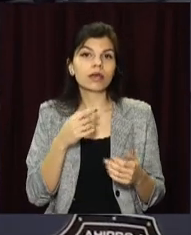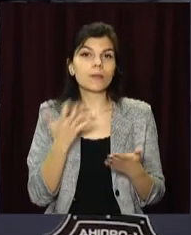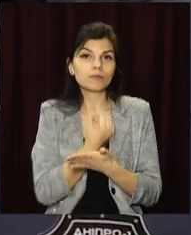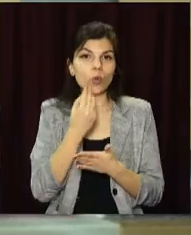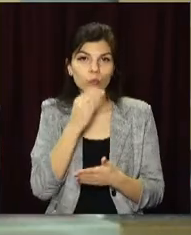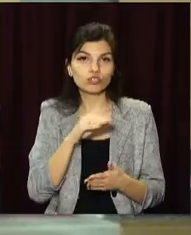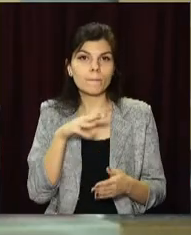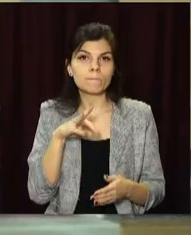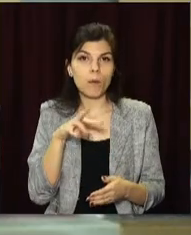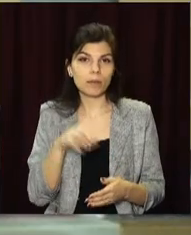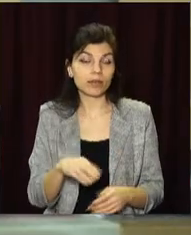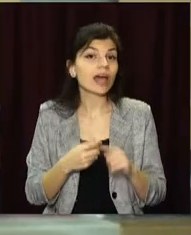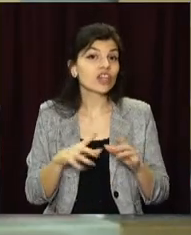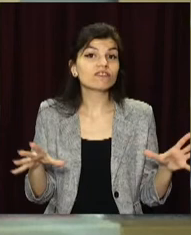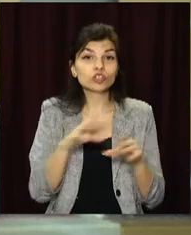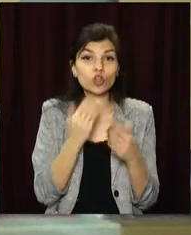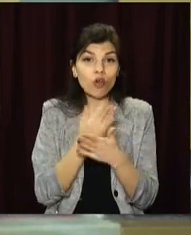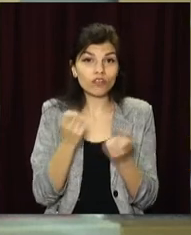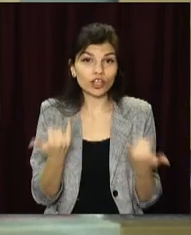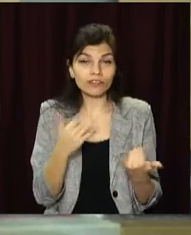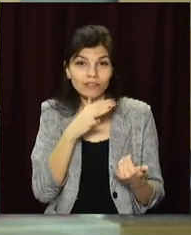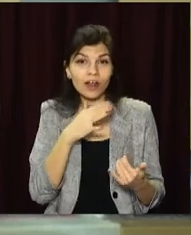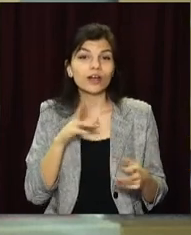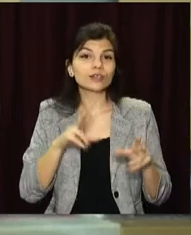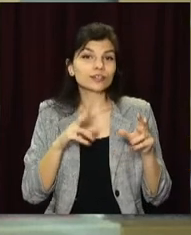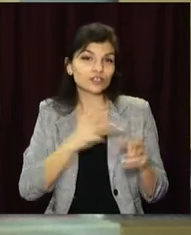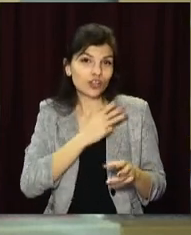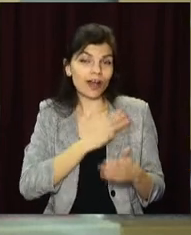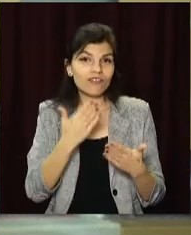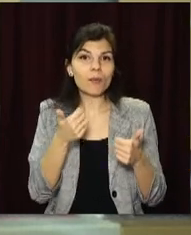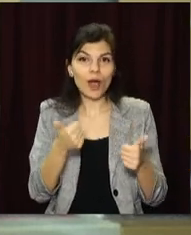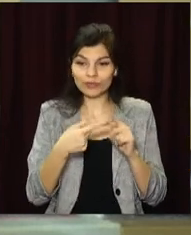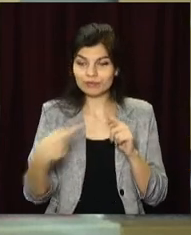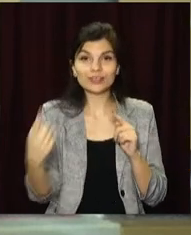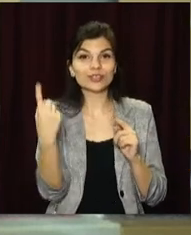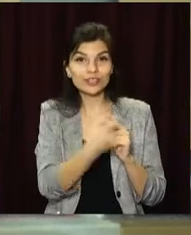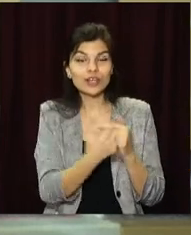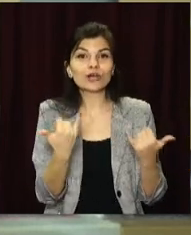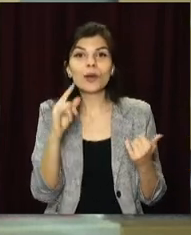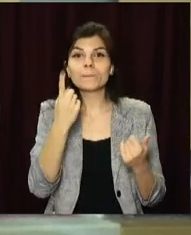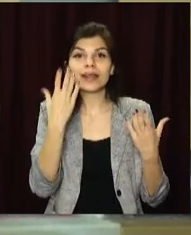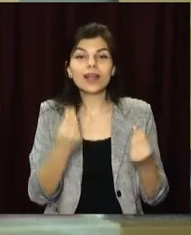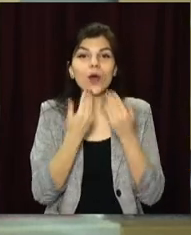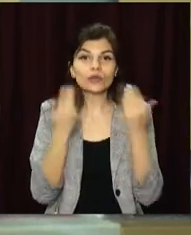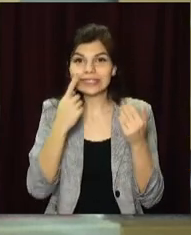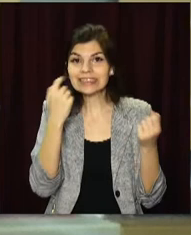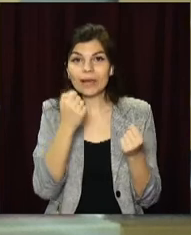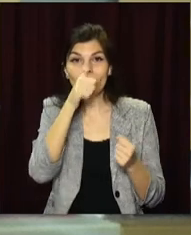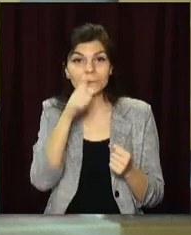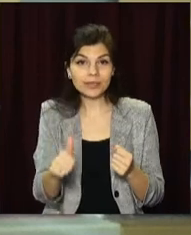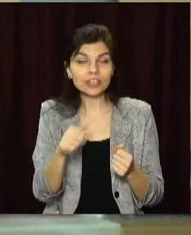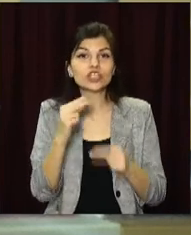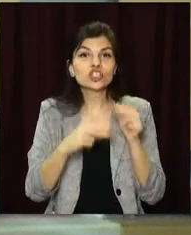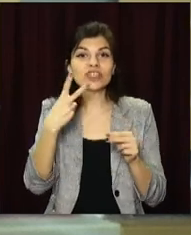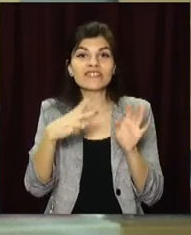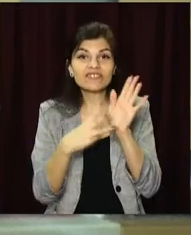создали момент. Це всі новини на цю годину. Бажаємо легкого початку нового робочого тижня. Сьогодні перший день останнього зимового місяця і